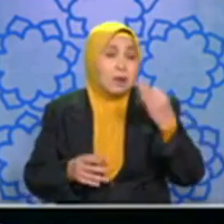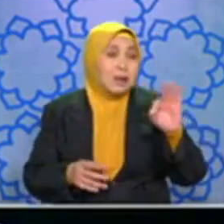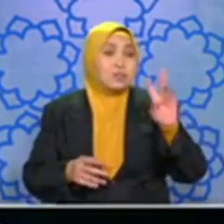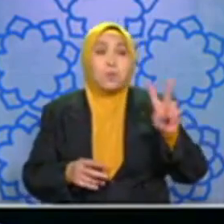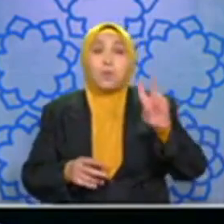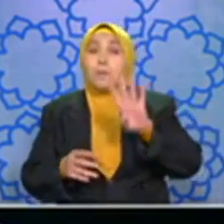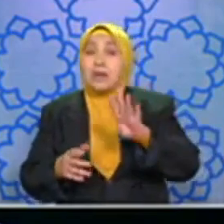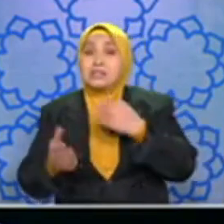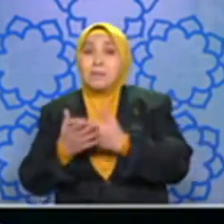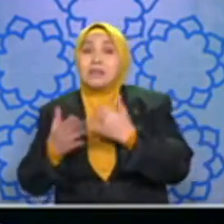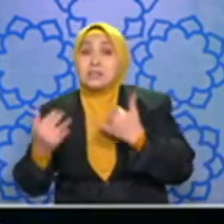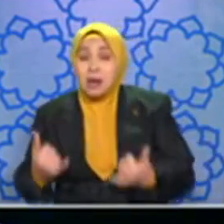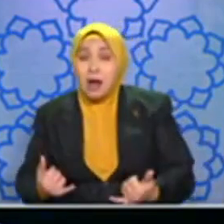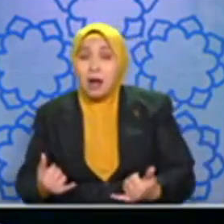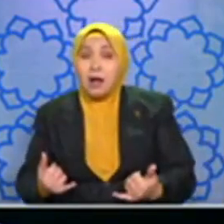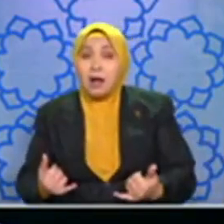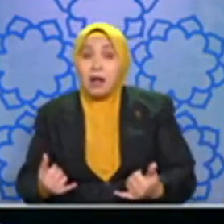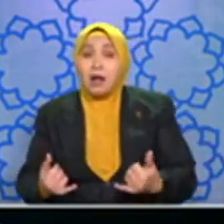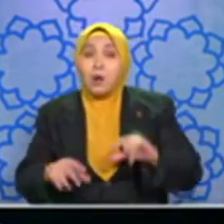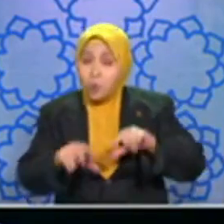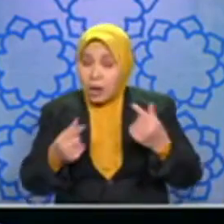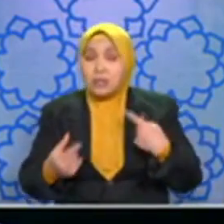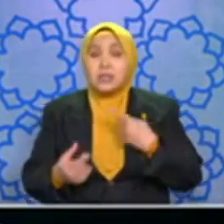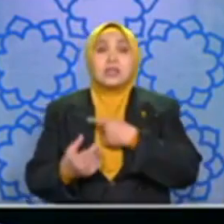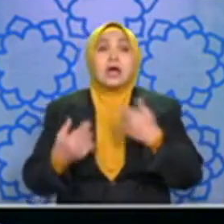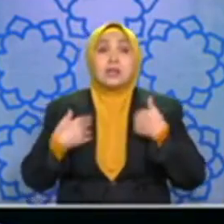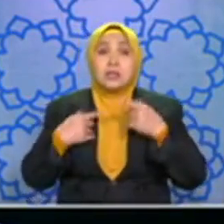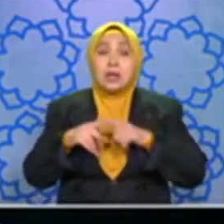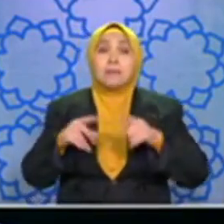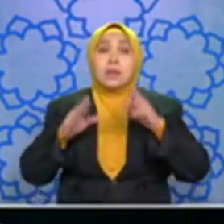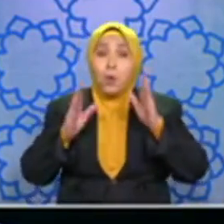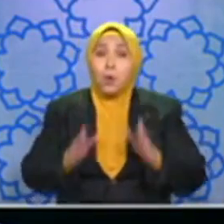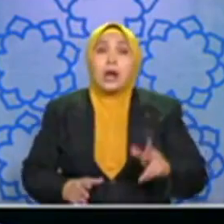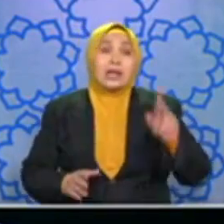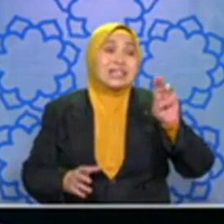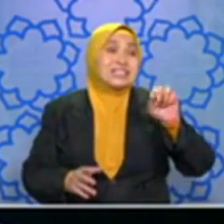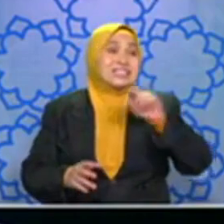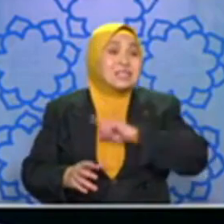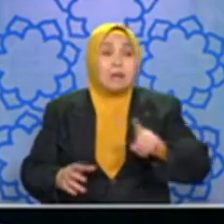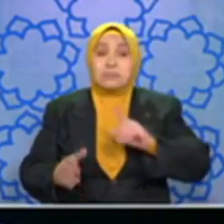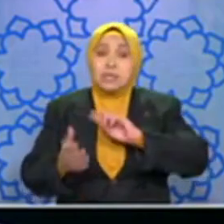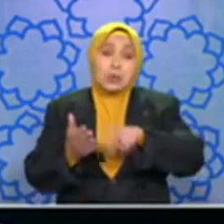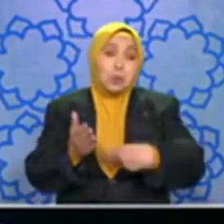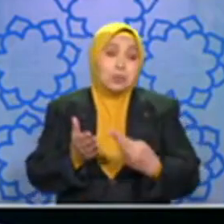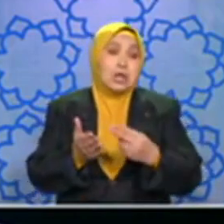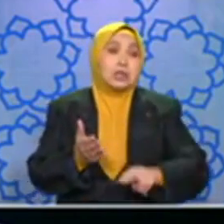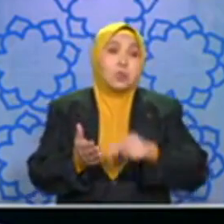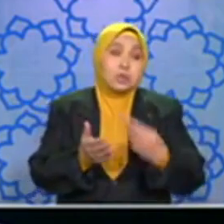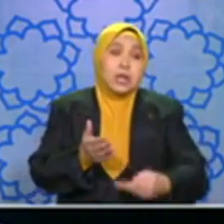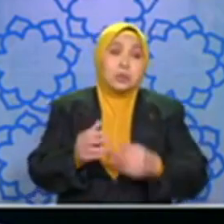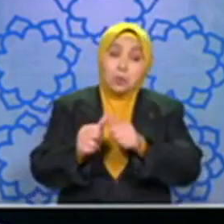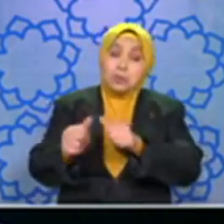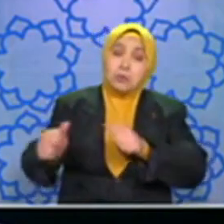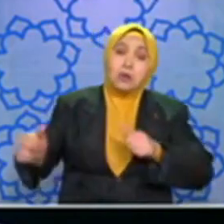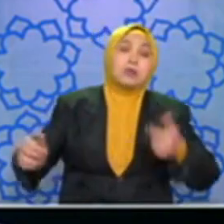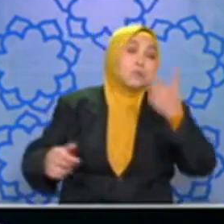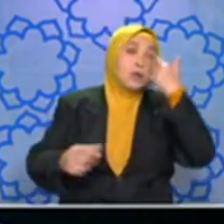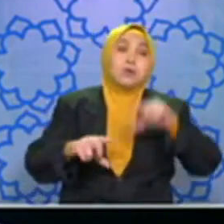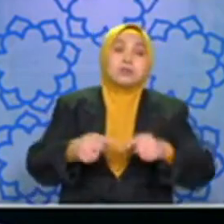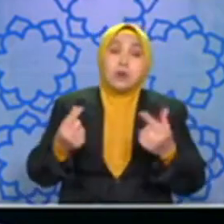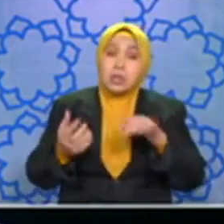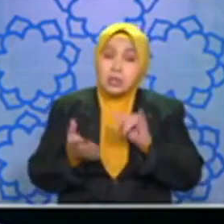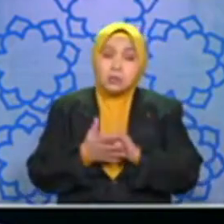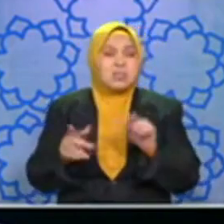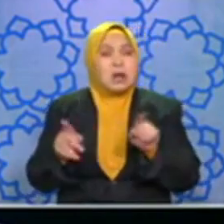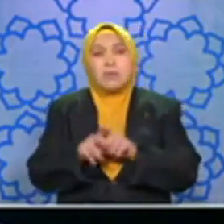sampai sekarang, misalnya. Quran kita ada, tapi umat Islam masih jatuh. Pasal Quran itu dia seperti